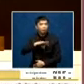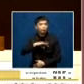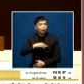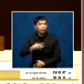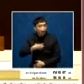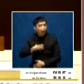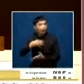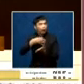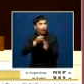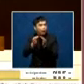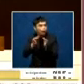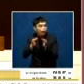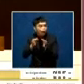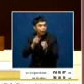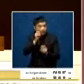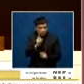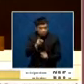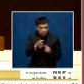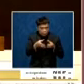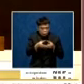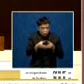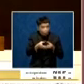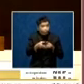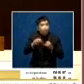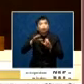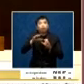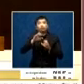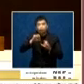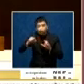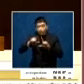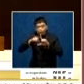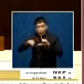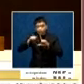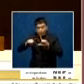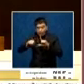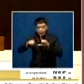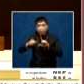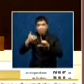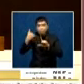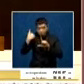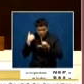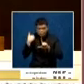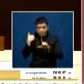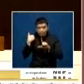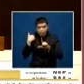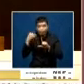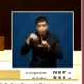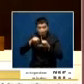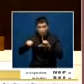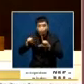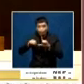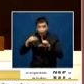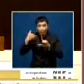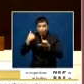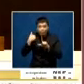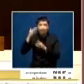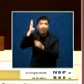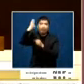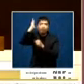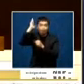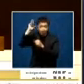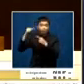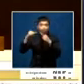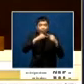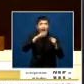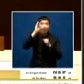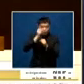านะจะเป็นเรื่องคุณสมบัติ ครับ อันเนี้ยแต่พวกนี้ก็ยังเดินตามเดิมอยู่ยังไม่รู้จักพลิกเลย ครับ คือเพราะเขามีธงอยู่